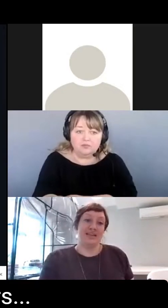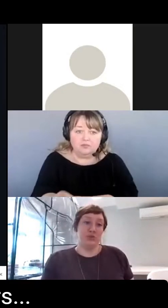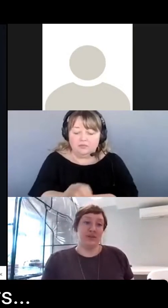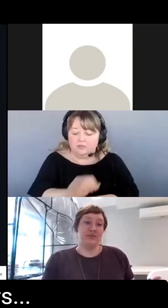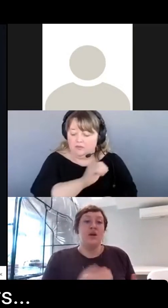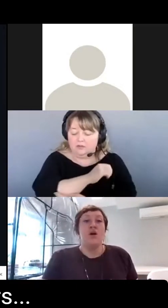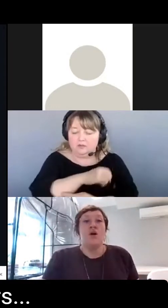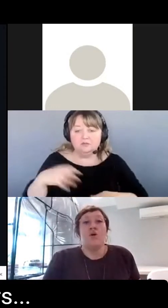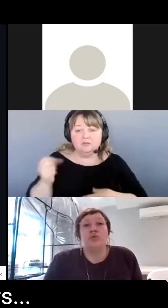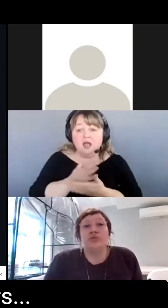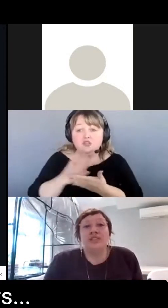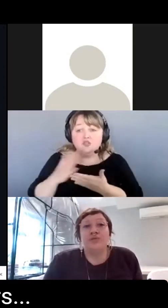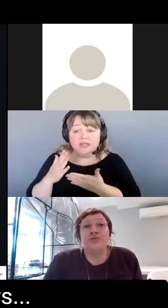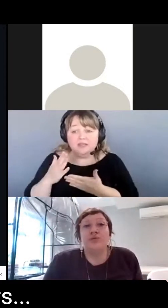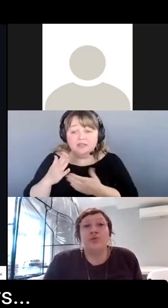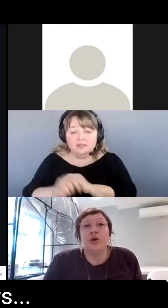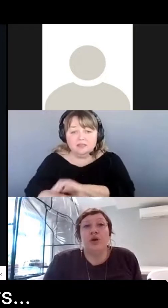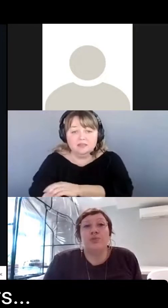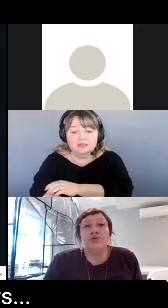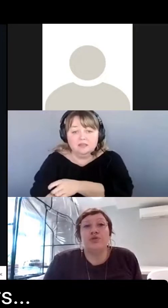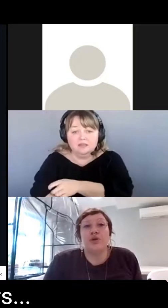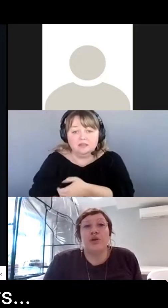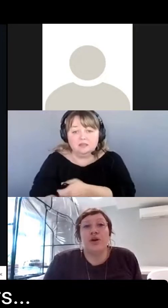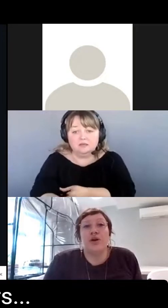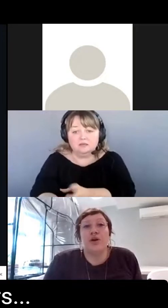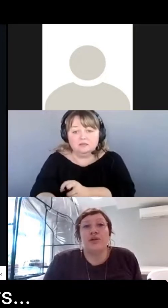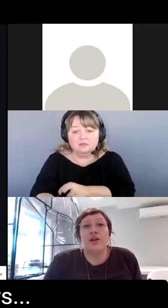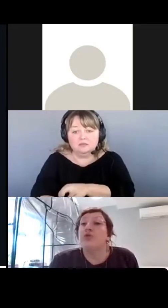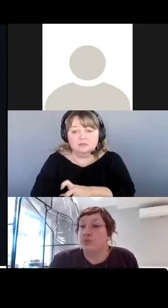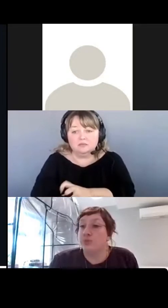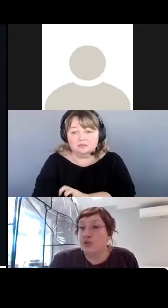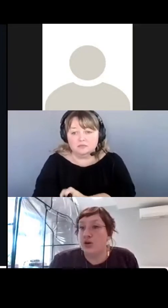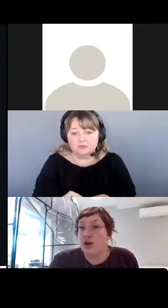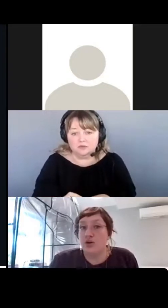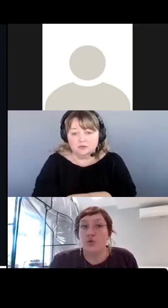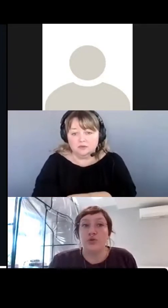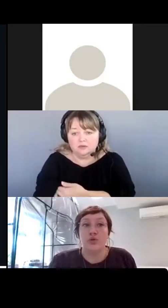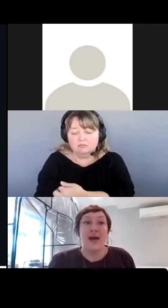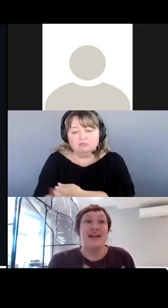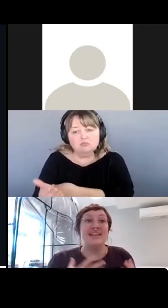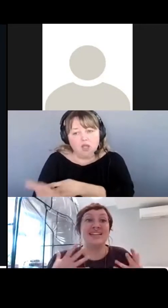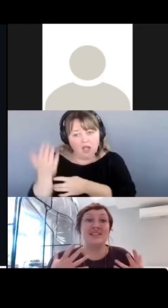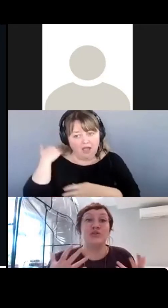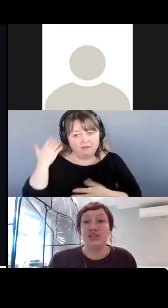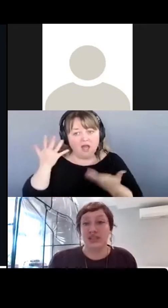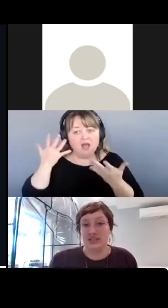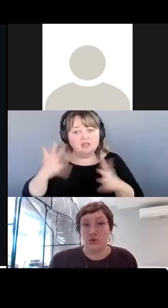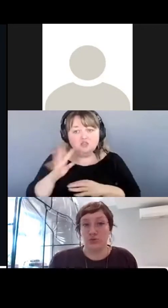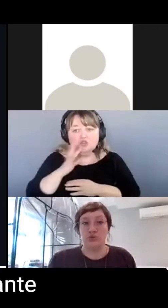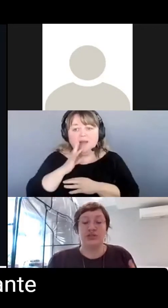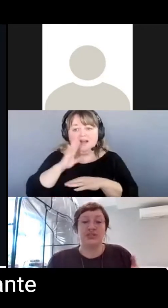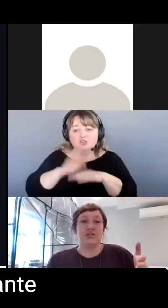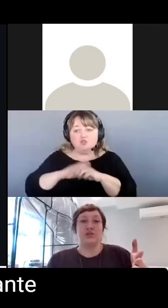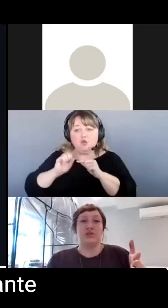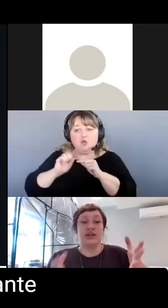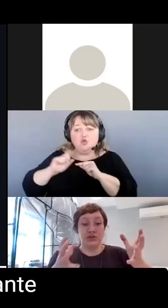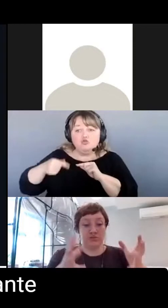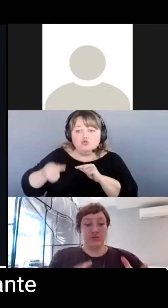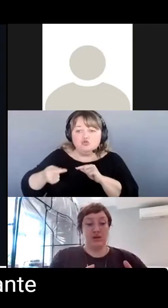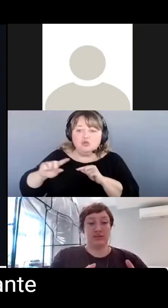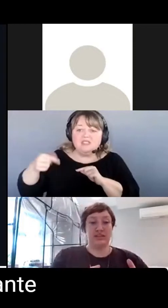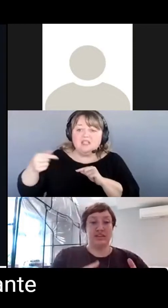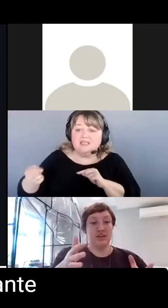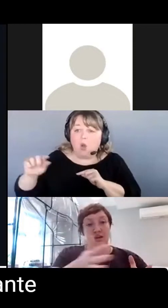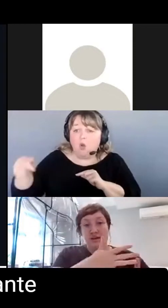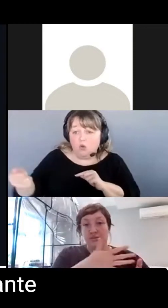Par la suite, on a aussi vu lors de plusieurs rencontres, on a parlé des successions. Donc, ça, c'est quand il y a